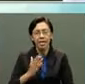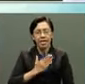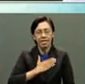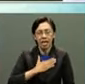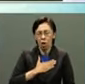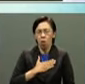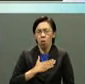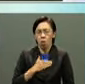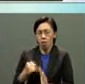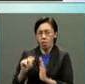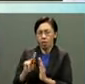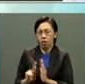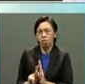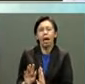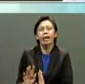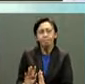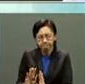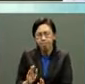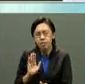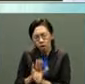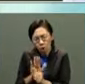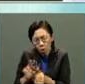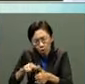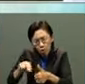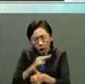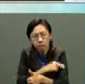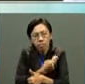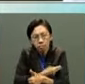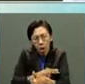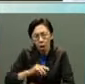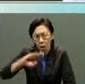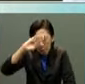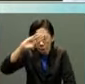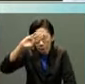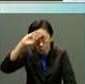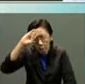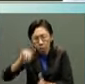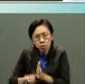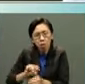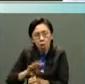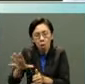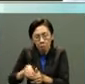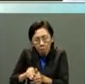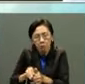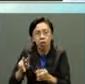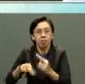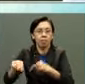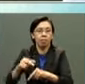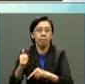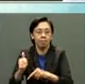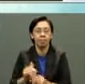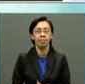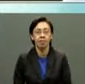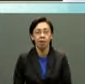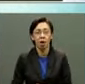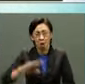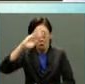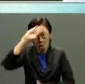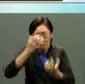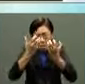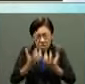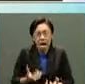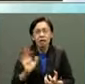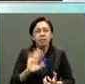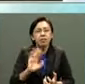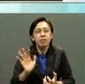ของมนุษยธรรมที่จะดูแลเขาอย่างดีนะครับในช่วงเวลาที่เขาเจ็บไข้ได้ป่วยอย่างนี้นะครับแต่นำเรียนว่าก็ยังไม่ได้ป่วยอะไรหนักมากมาย